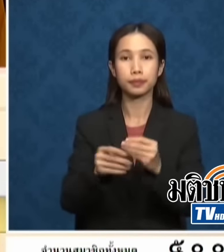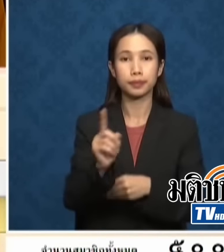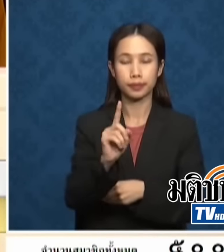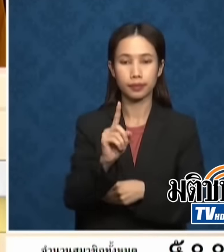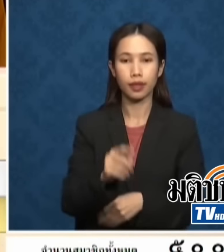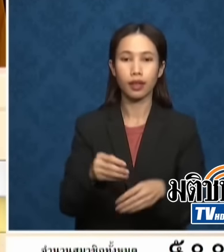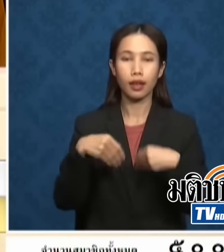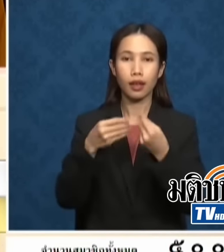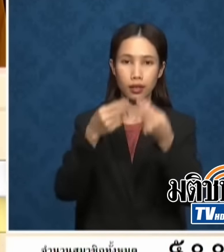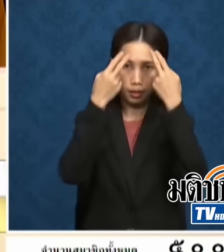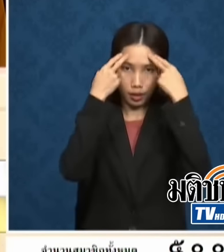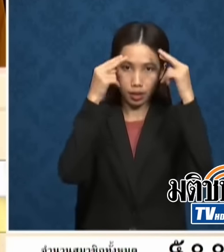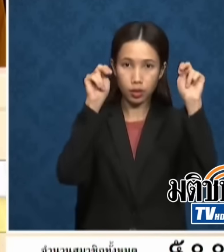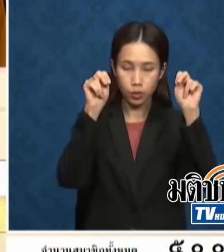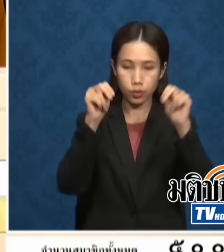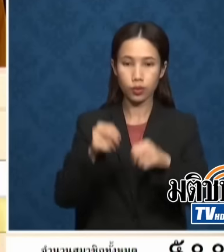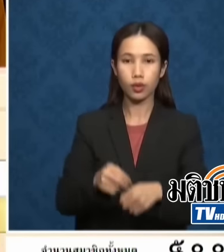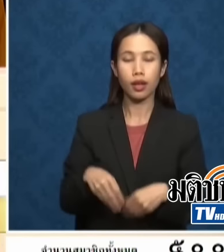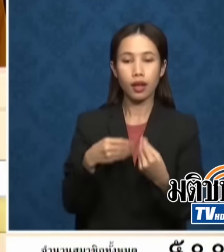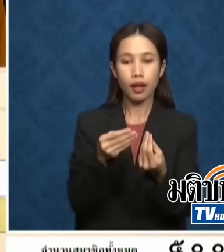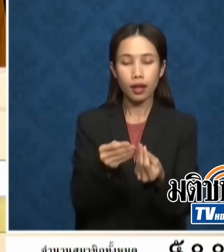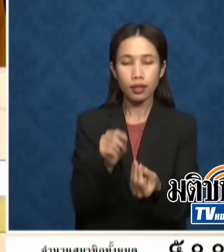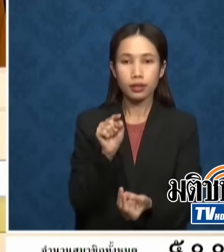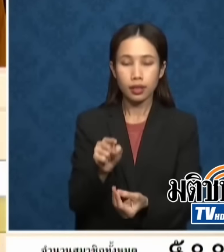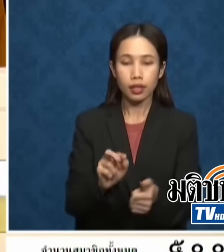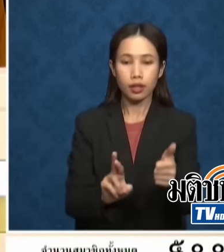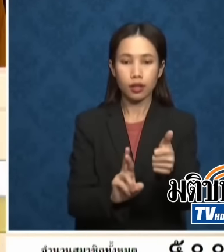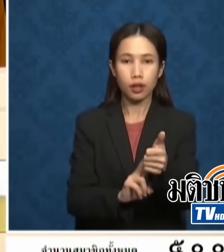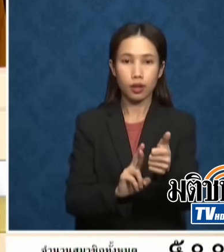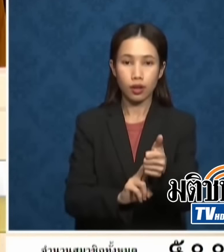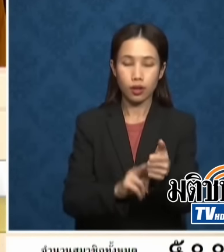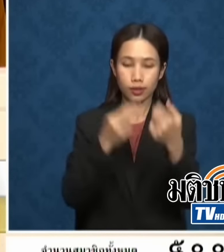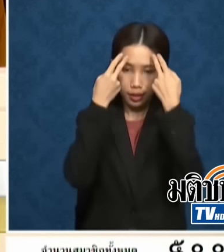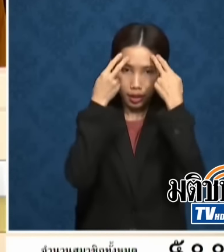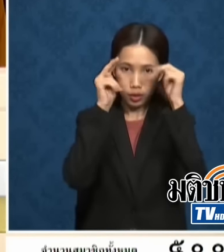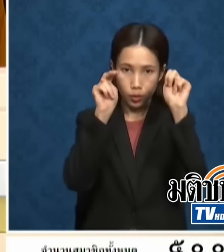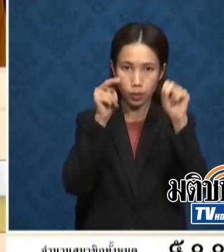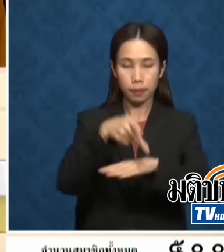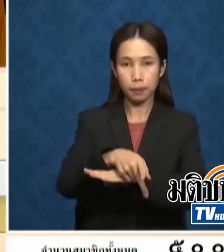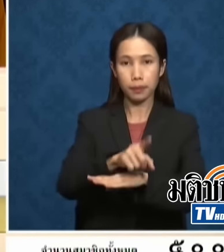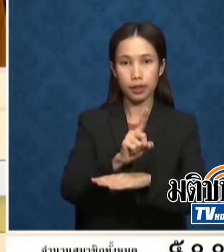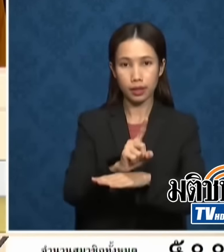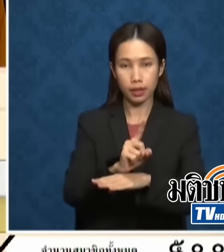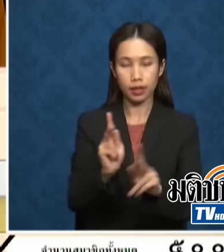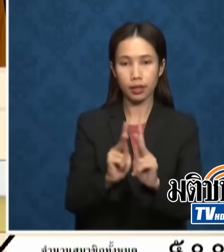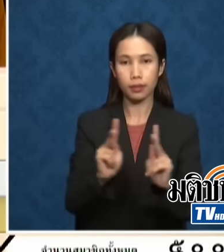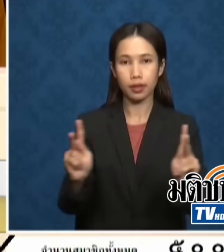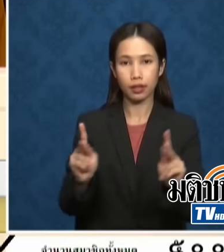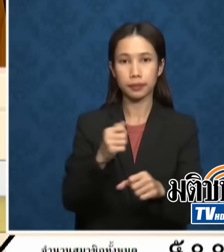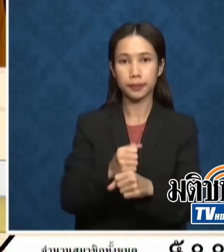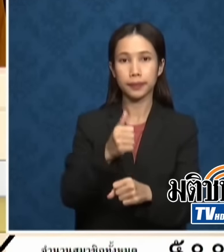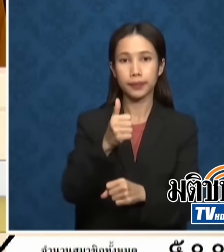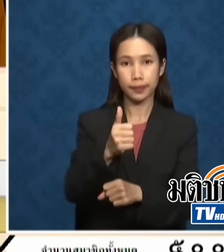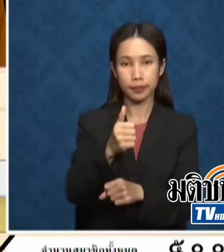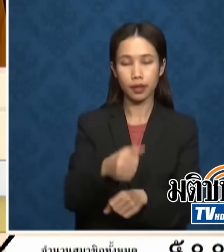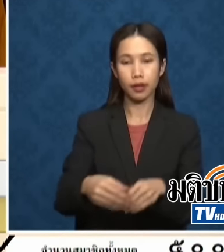ให้นายกรัฐมนตรีสามารถมอบหมายให้รองนายกรัฐมนตรีเป็นประธาน เป็นประธานกรรมการได้